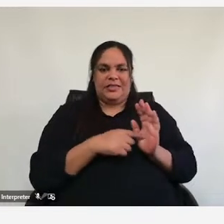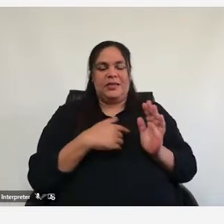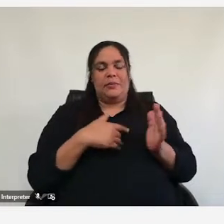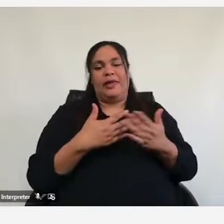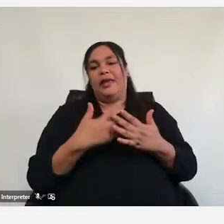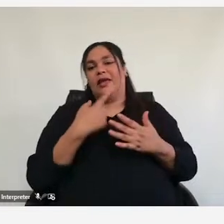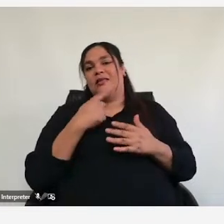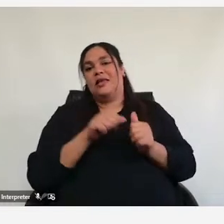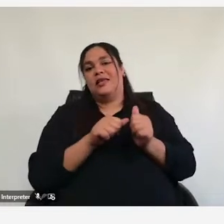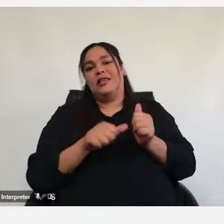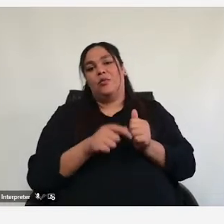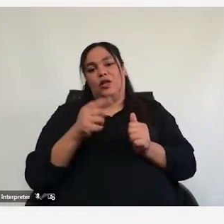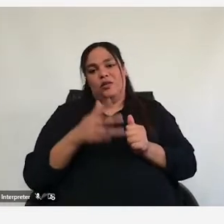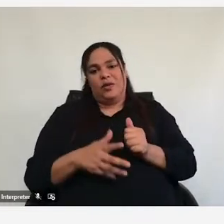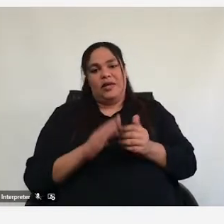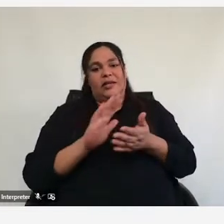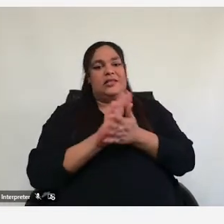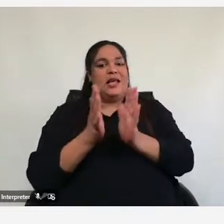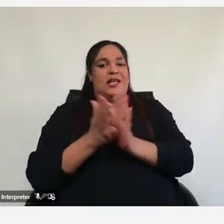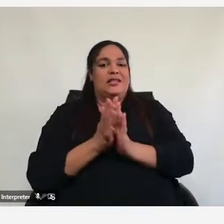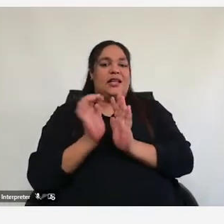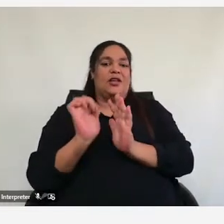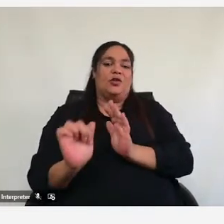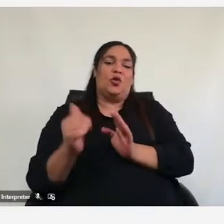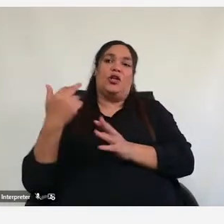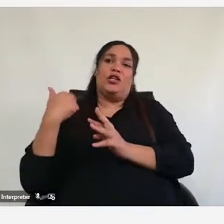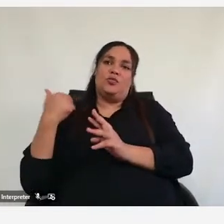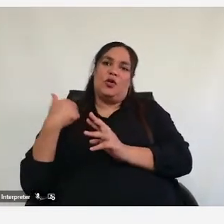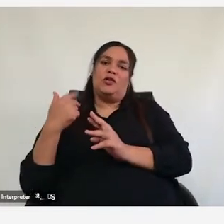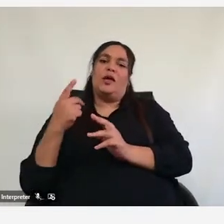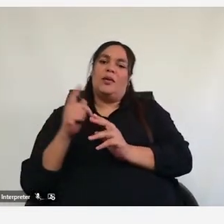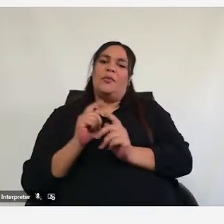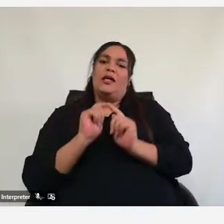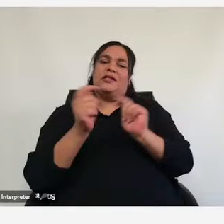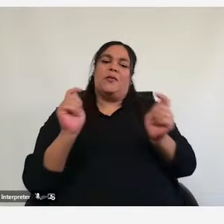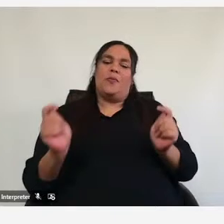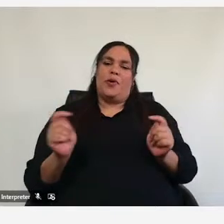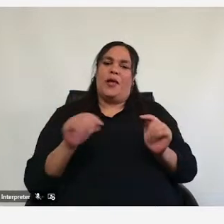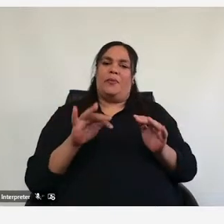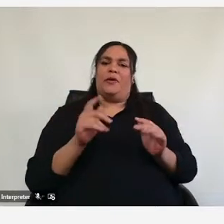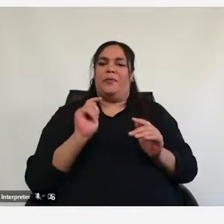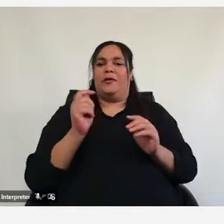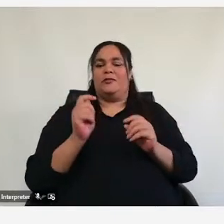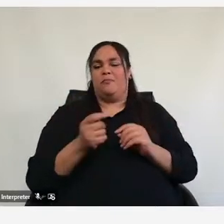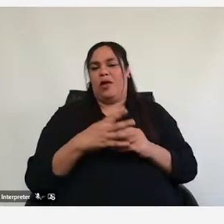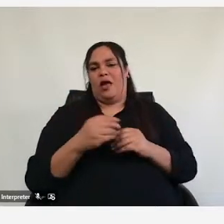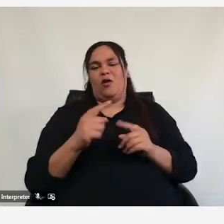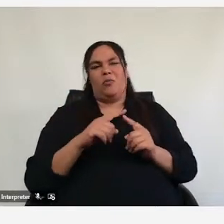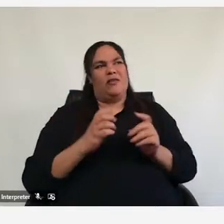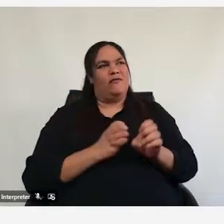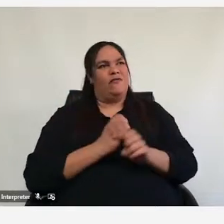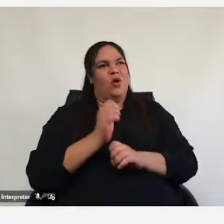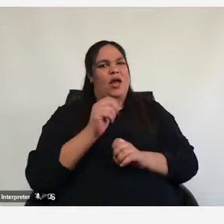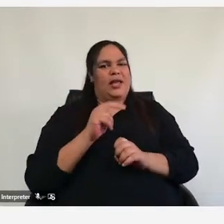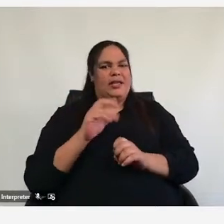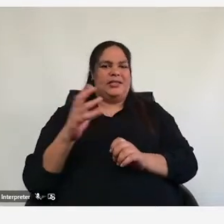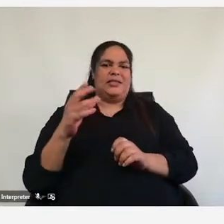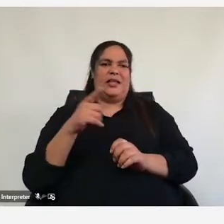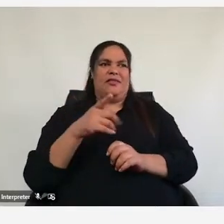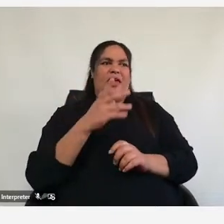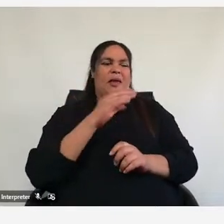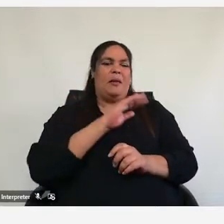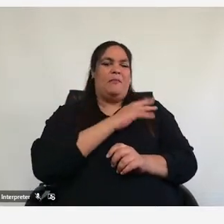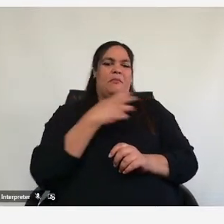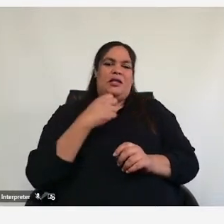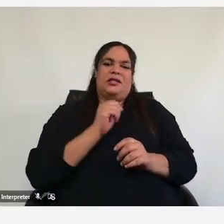adjunk speaker, SASSA se kerntaak is om toelaas te versprei, maar dit lyk of die ANC minister se kapasiteit